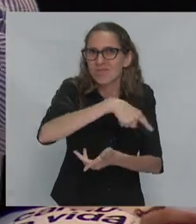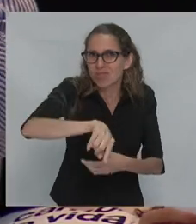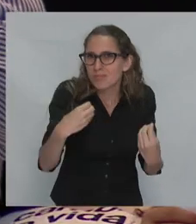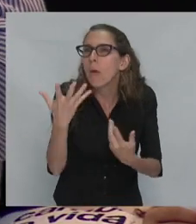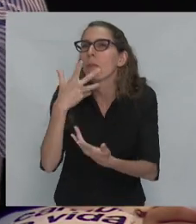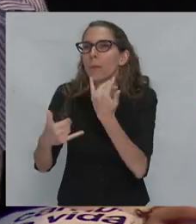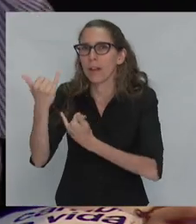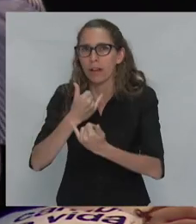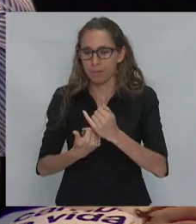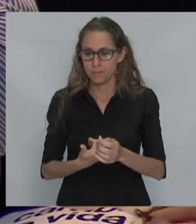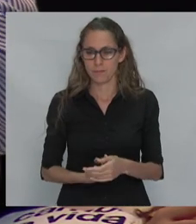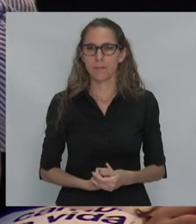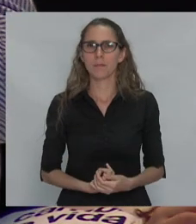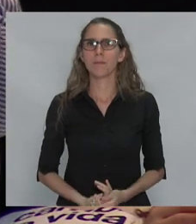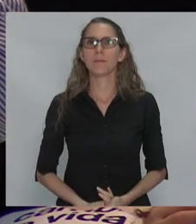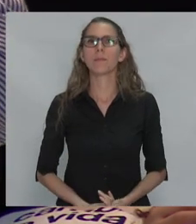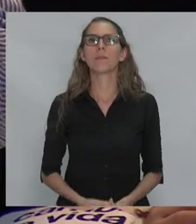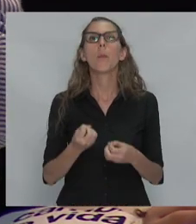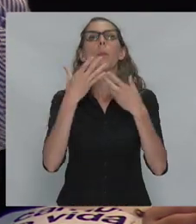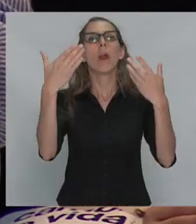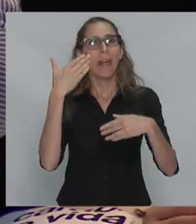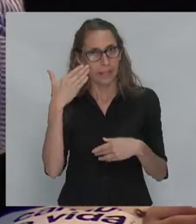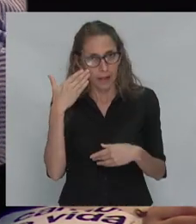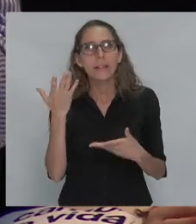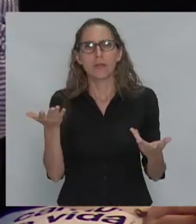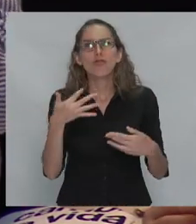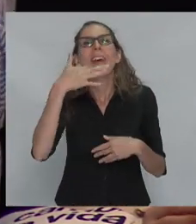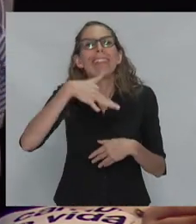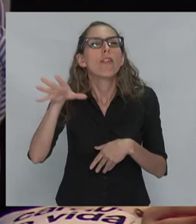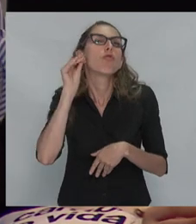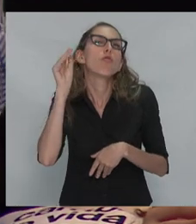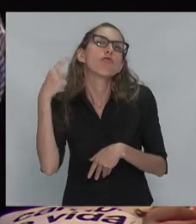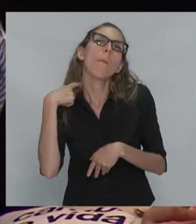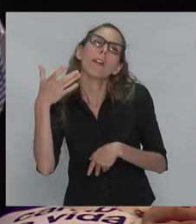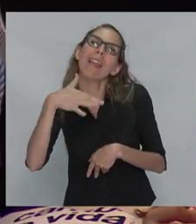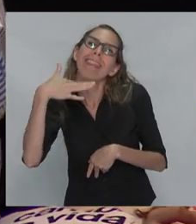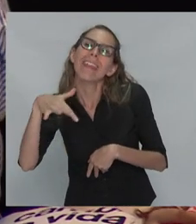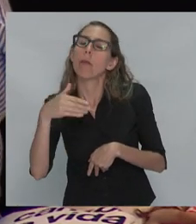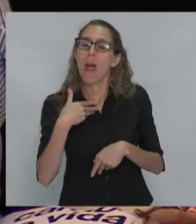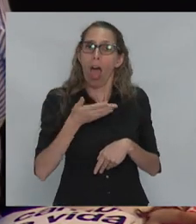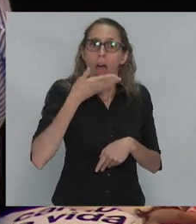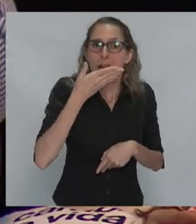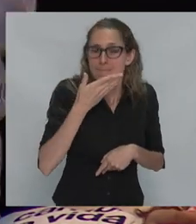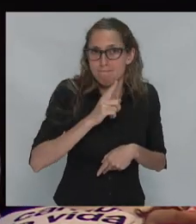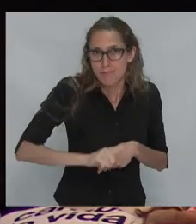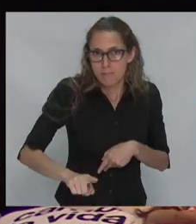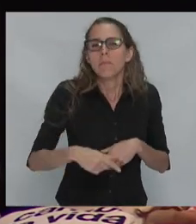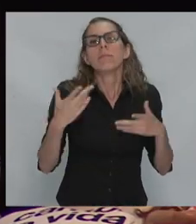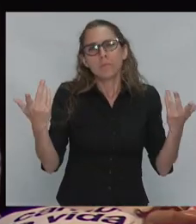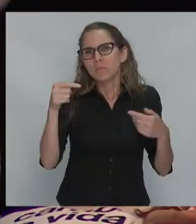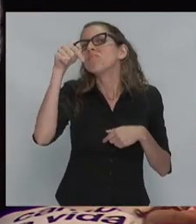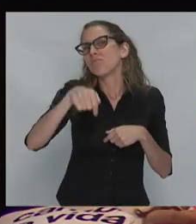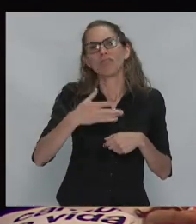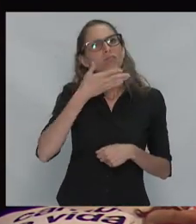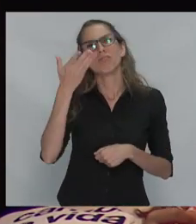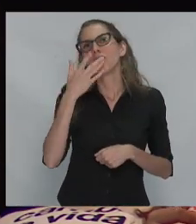Bonsoir. Je comprends l'espagnol, mais je ne peux pas le parler, donc je vais m'adresser à vous en français, et je crois qu'il y a